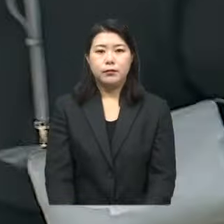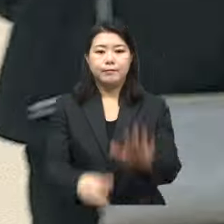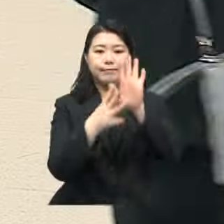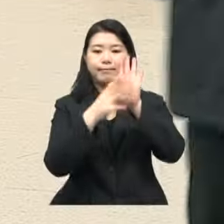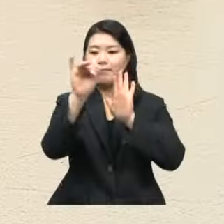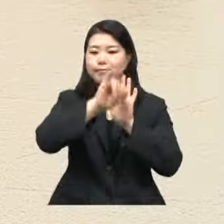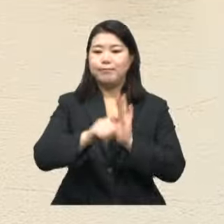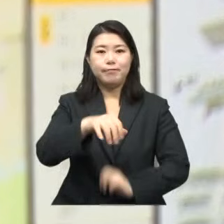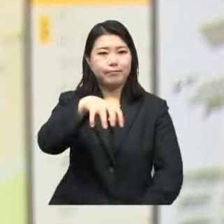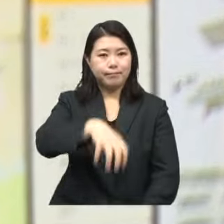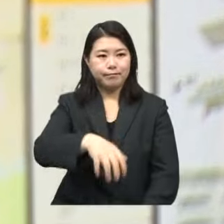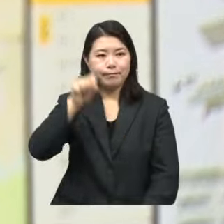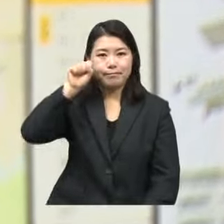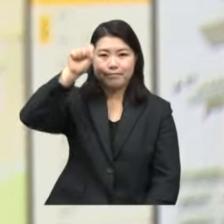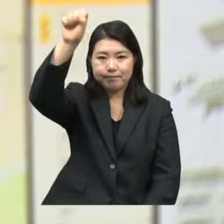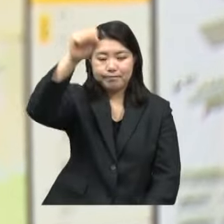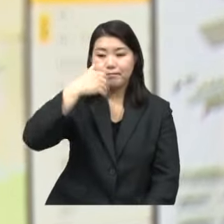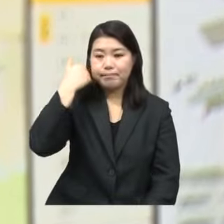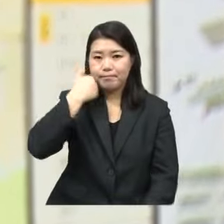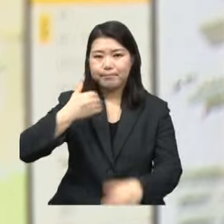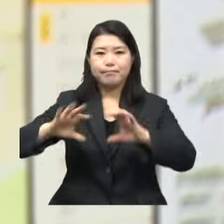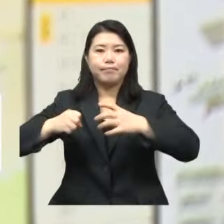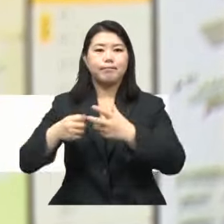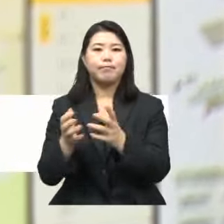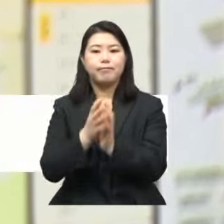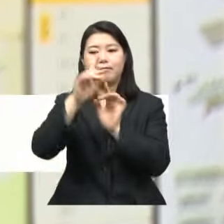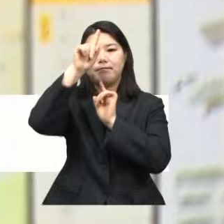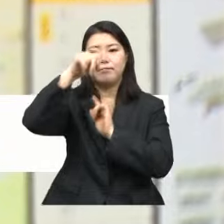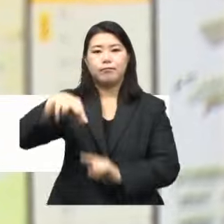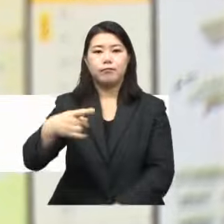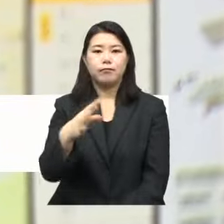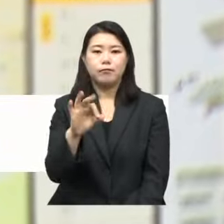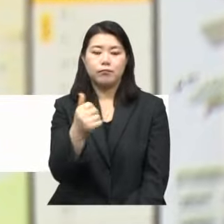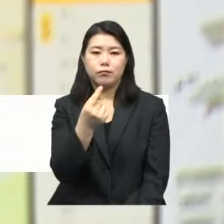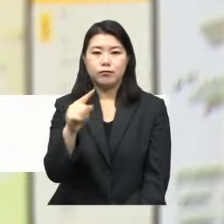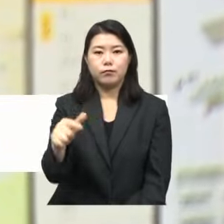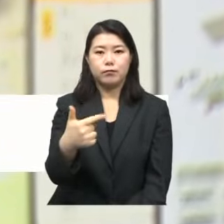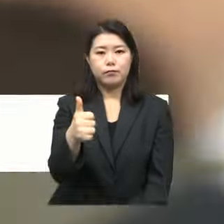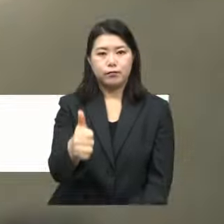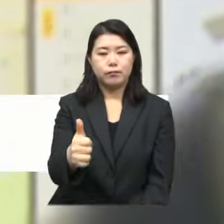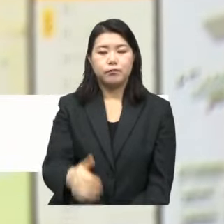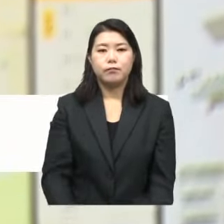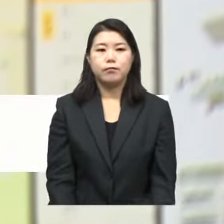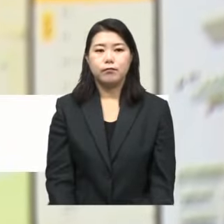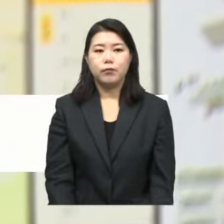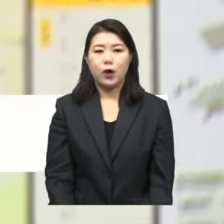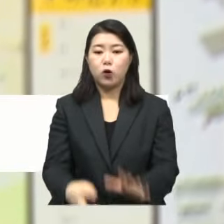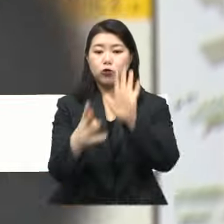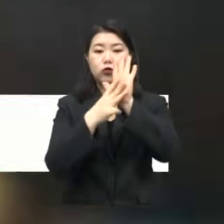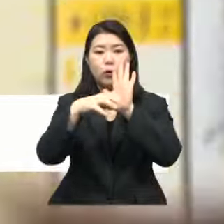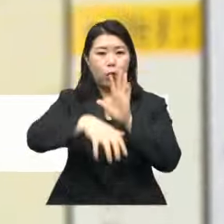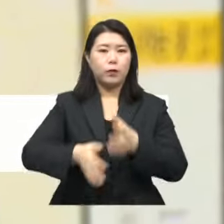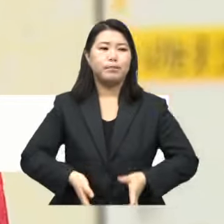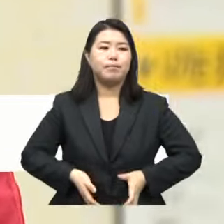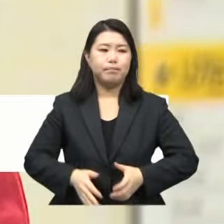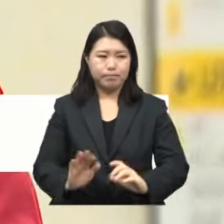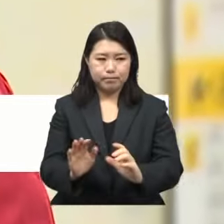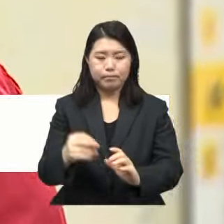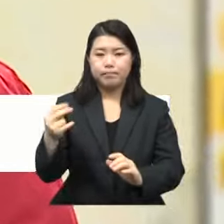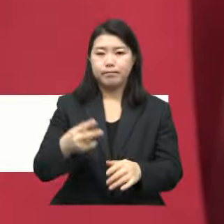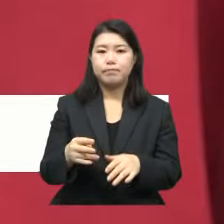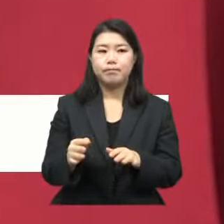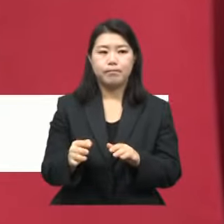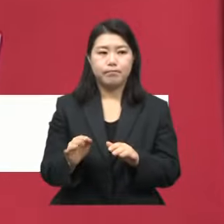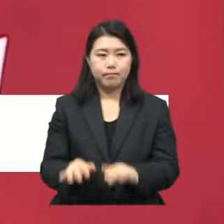중랑을 선거구에서 출사표를 던진 국민의힘 이승환 후보. 중랑 출신이라며 지역 연고성을 강조한